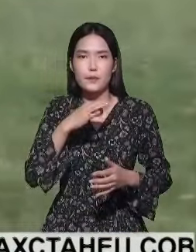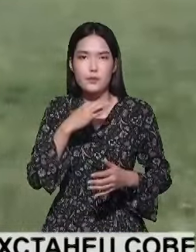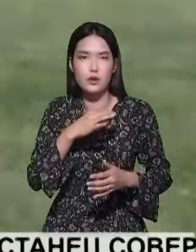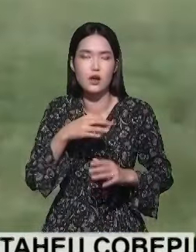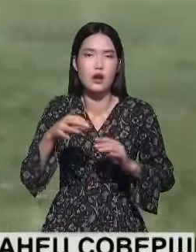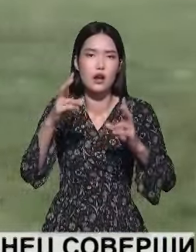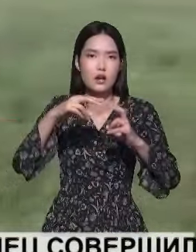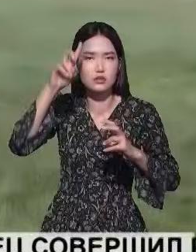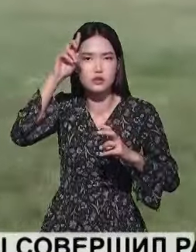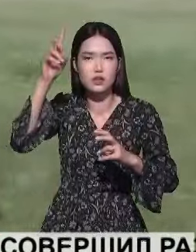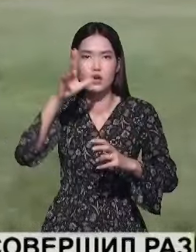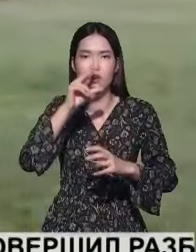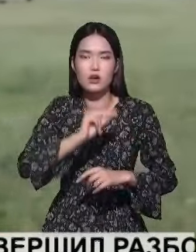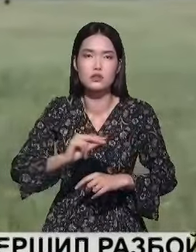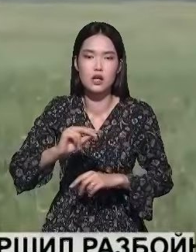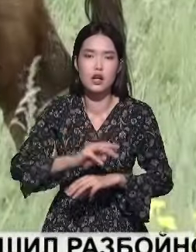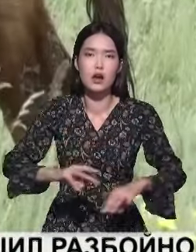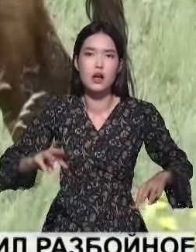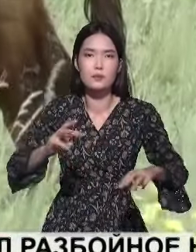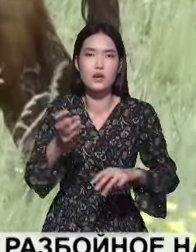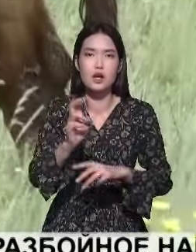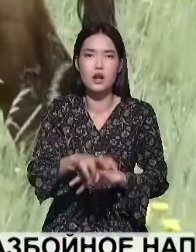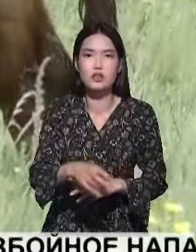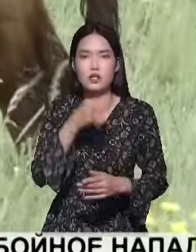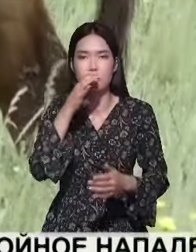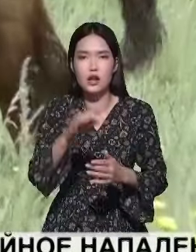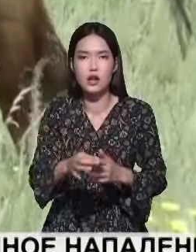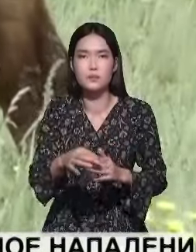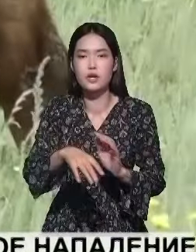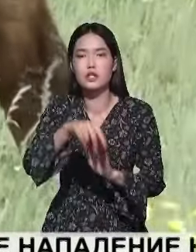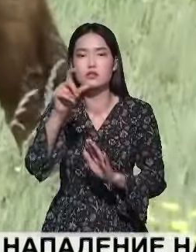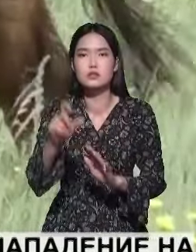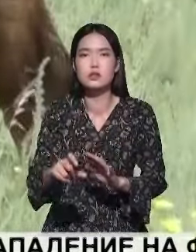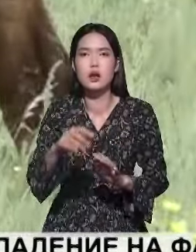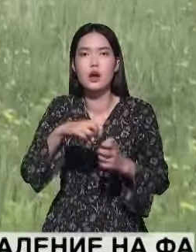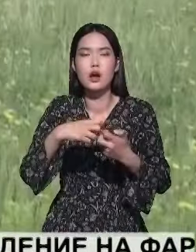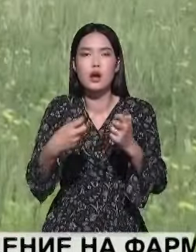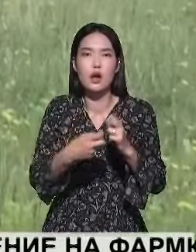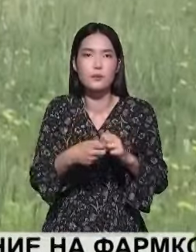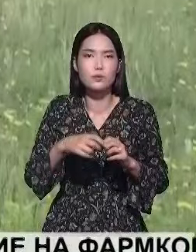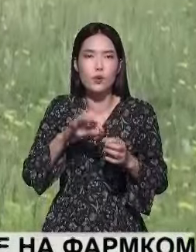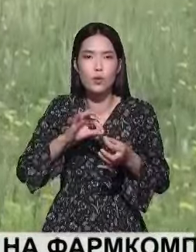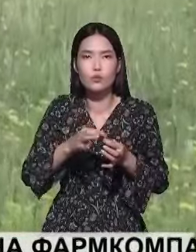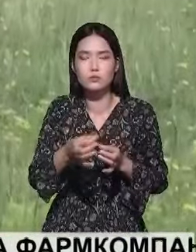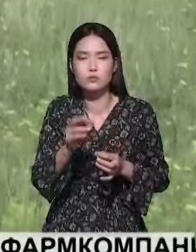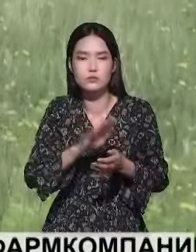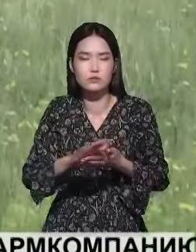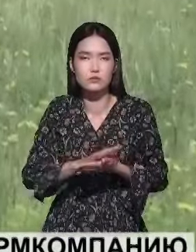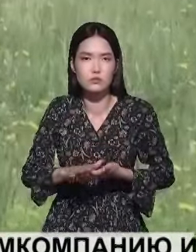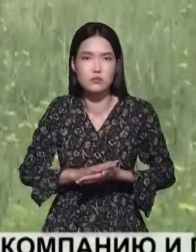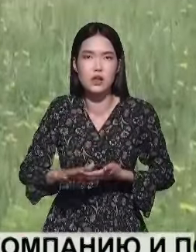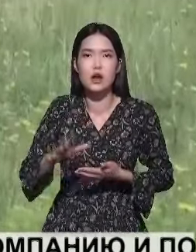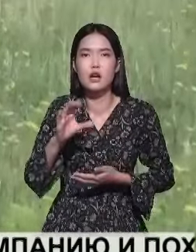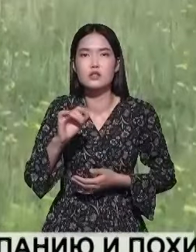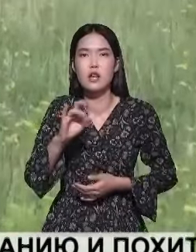ходе правительственного часа министру также пришлось держать ответ перед депутатами по поводу проблем с глубокой переработкой. Сапаров